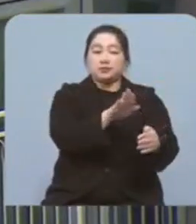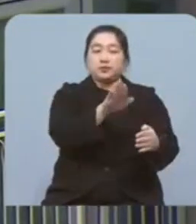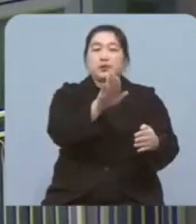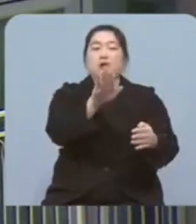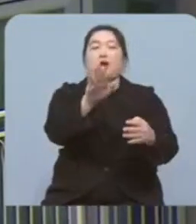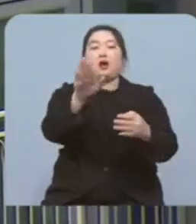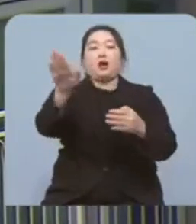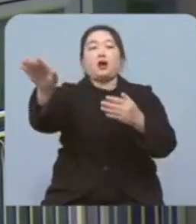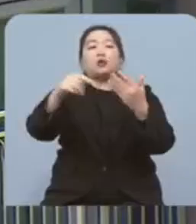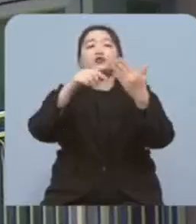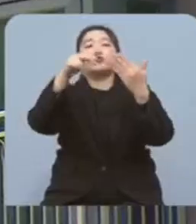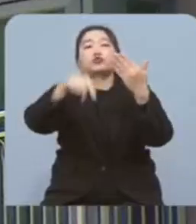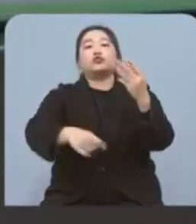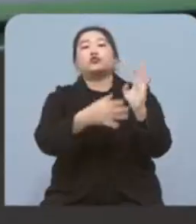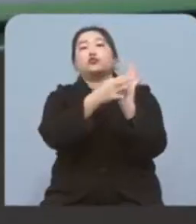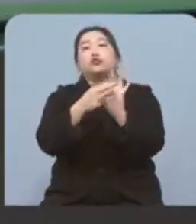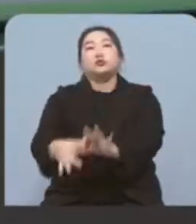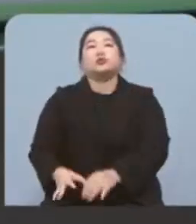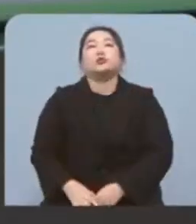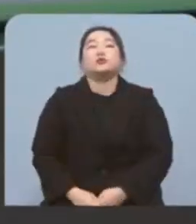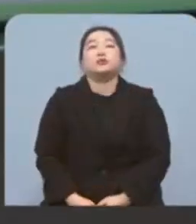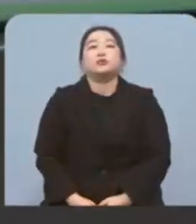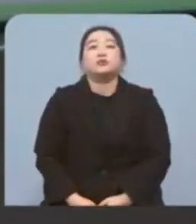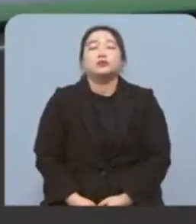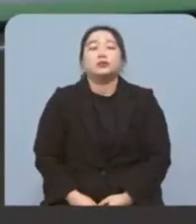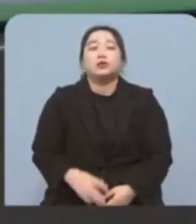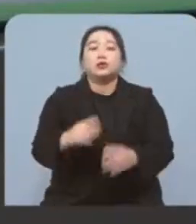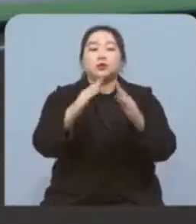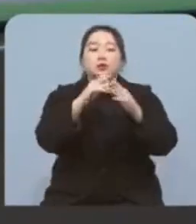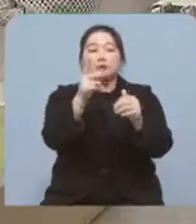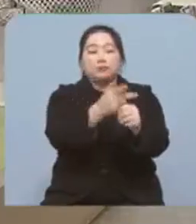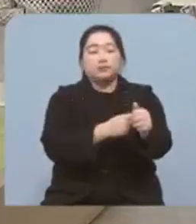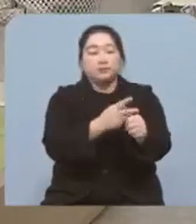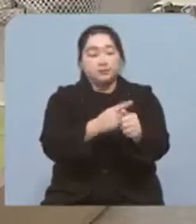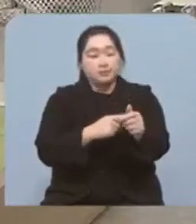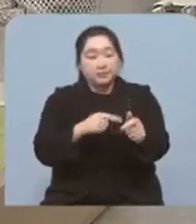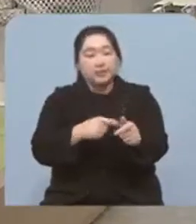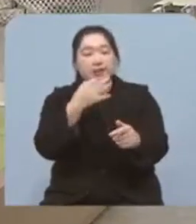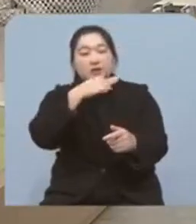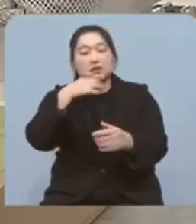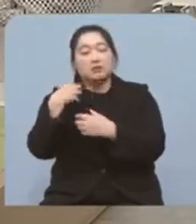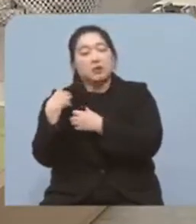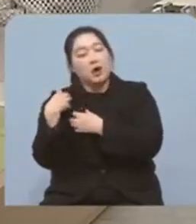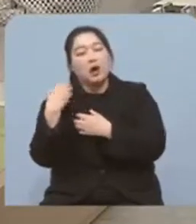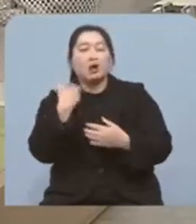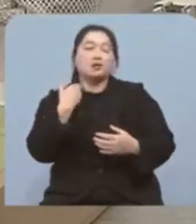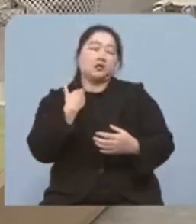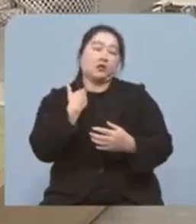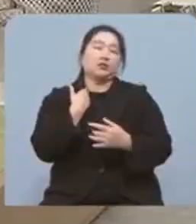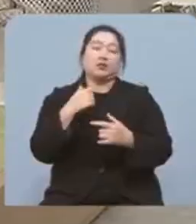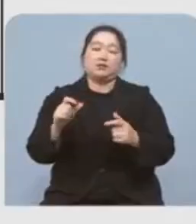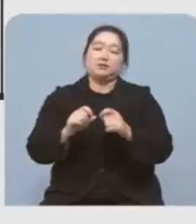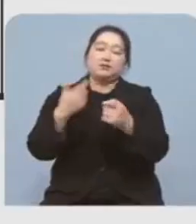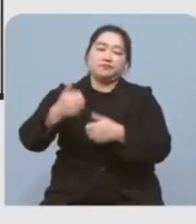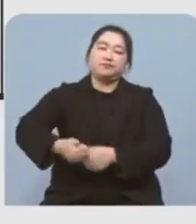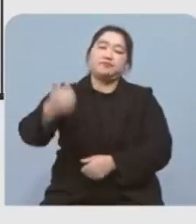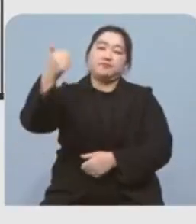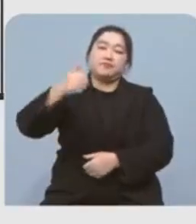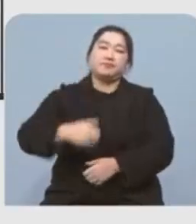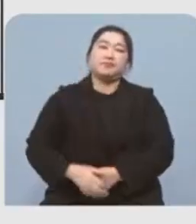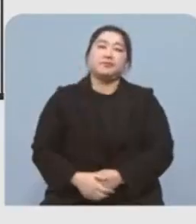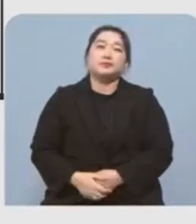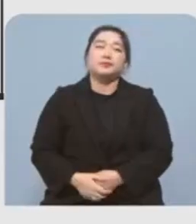9주연속 상승세입니다 주택담보 대출이자 부담이 전세수요 증가에 영향을 줬습니다